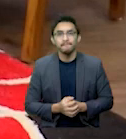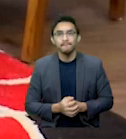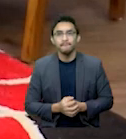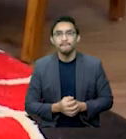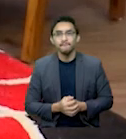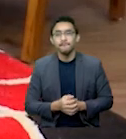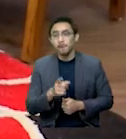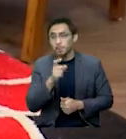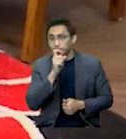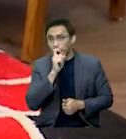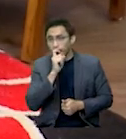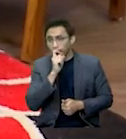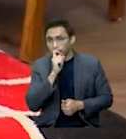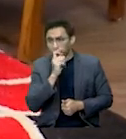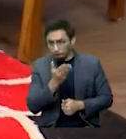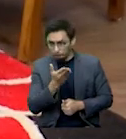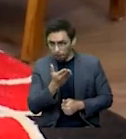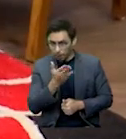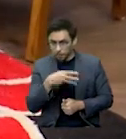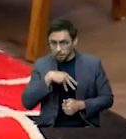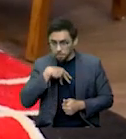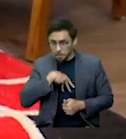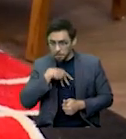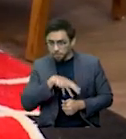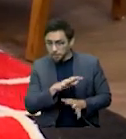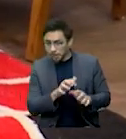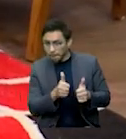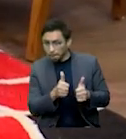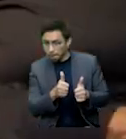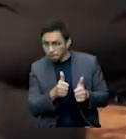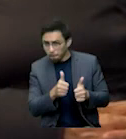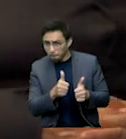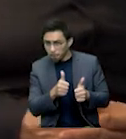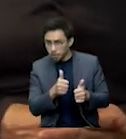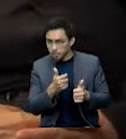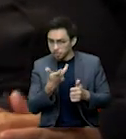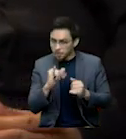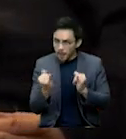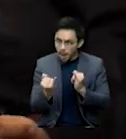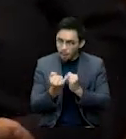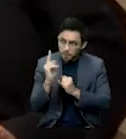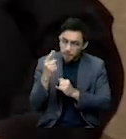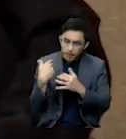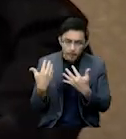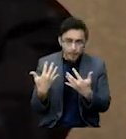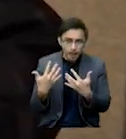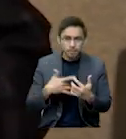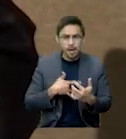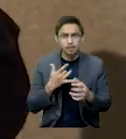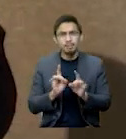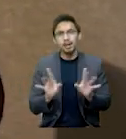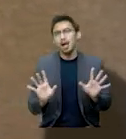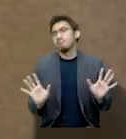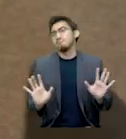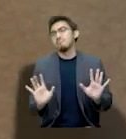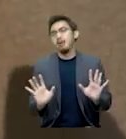berseberangan dengan kekuasaan mungkah itu terjadi Enggak saya tidak merasa berseberangan cuma berbeda